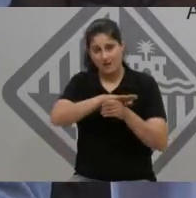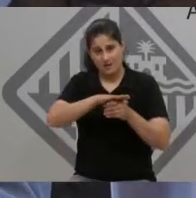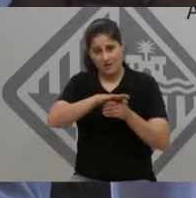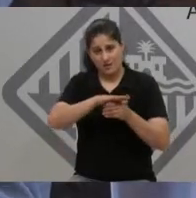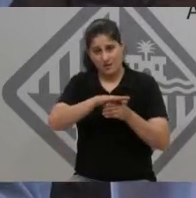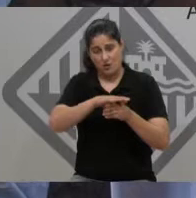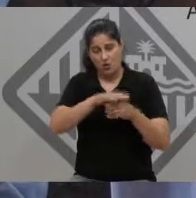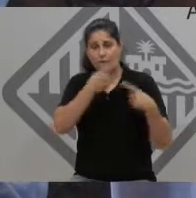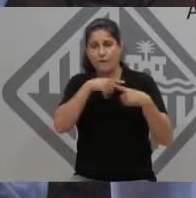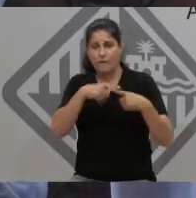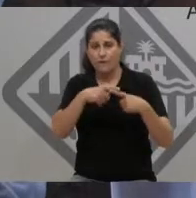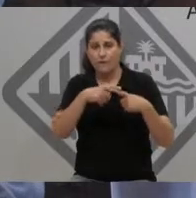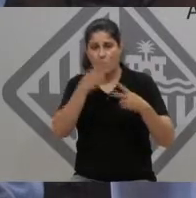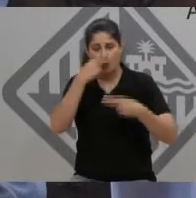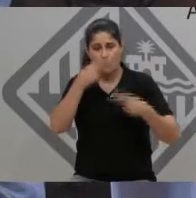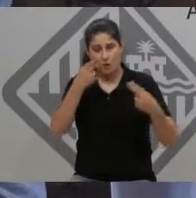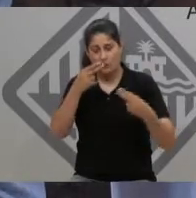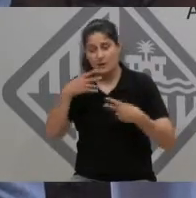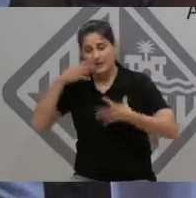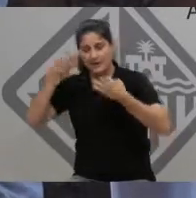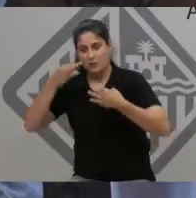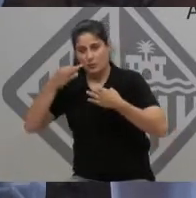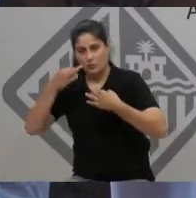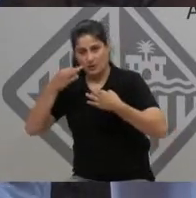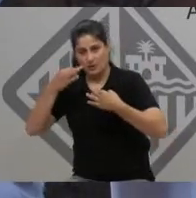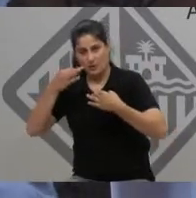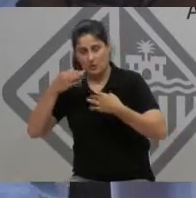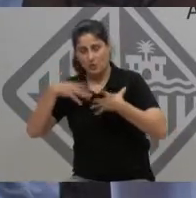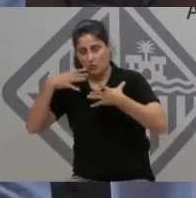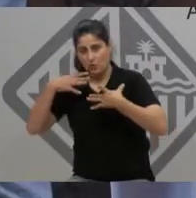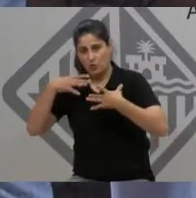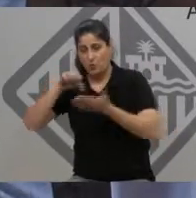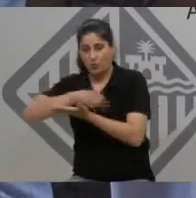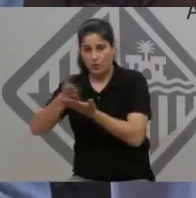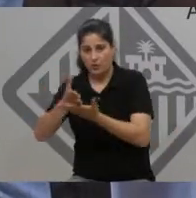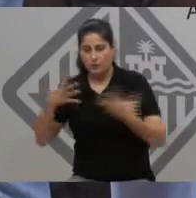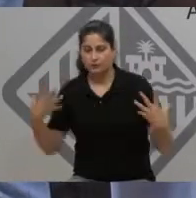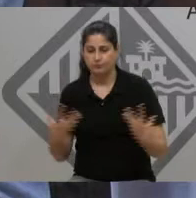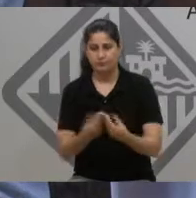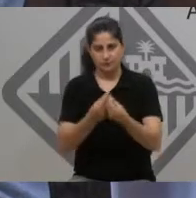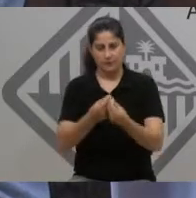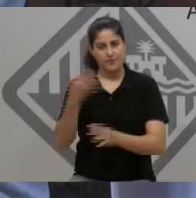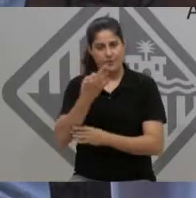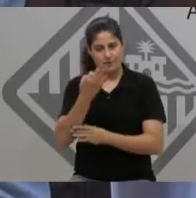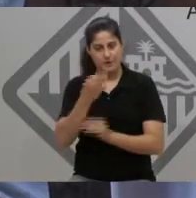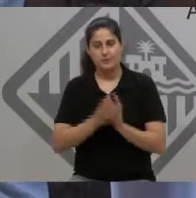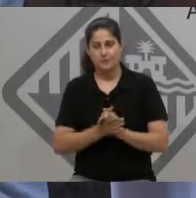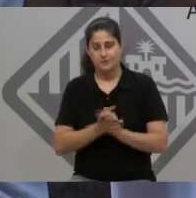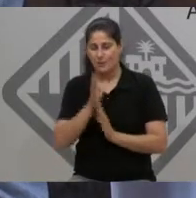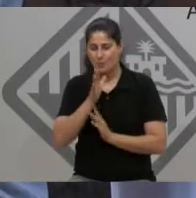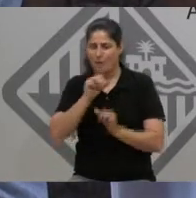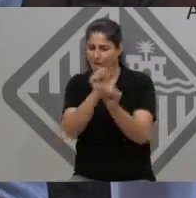de funció pública i seguretat ciutadana en matèria de recursos humans. Sempre hem pensat que aquesta és la fórmula